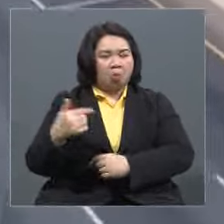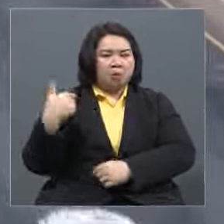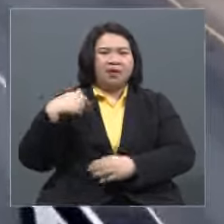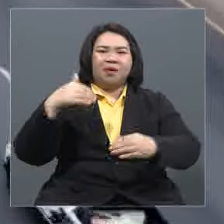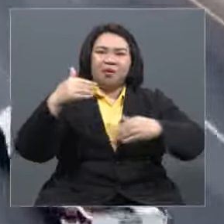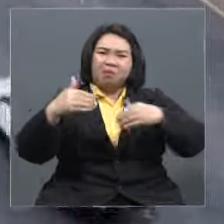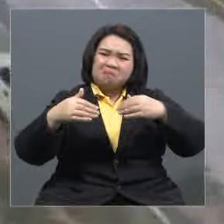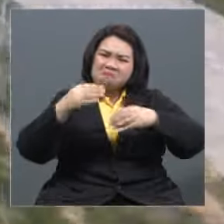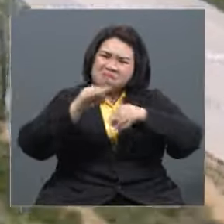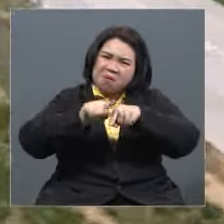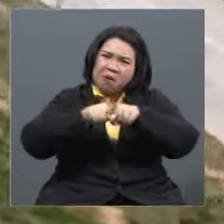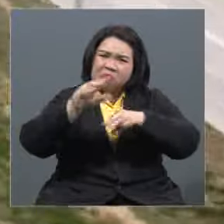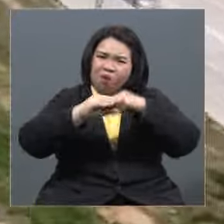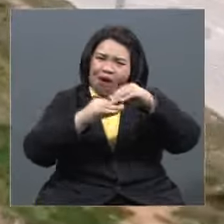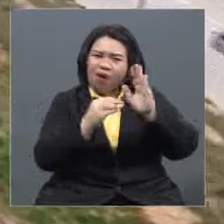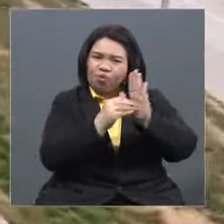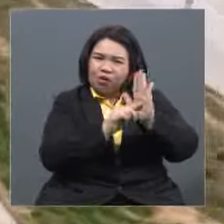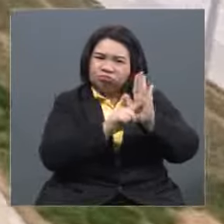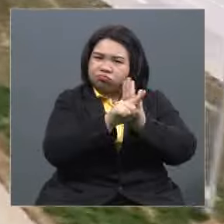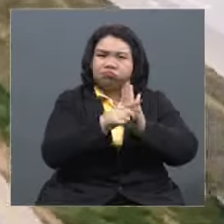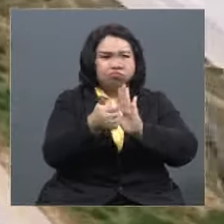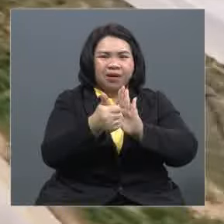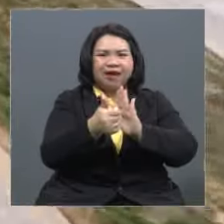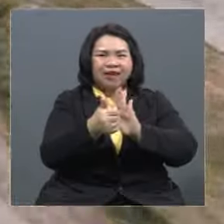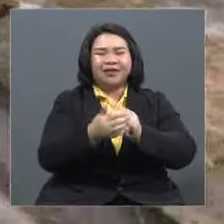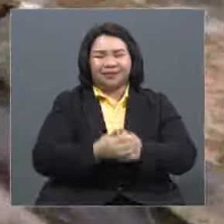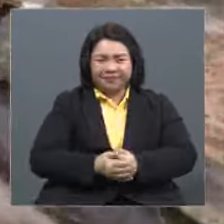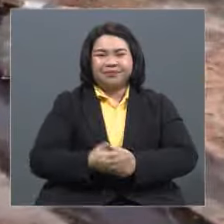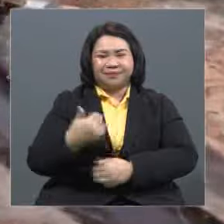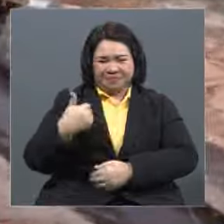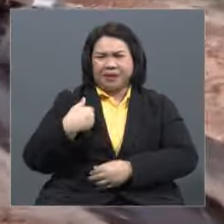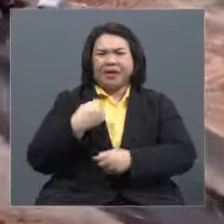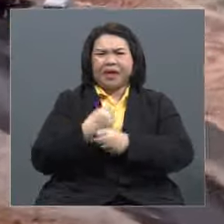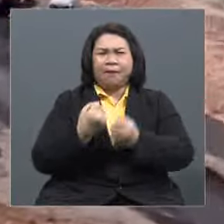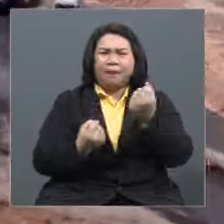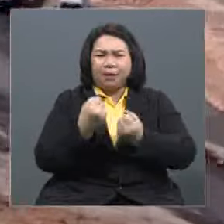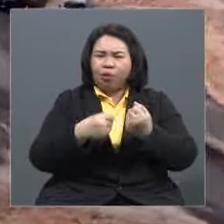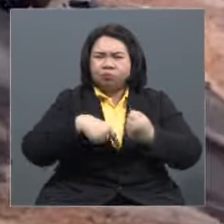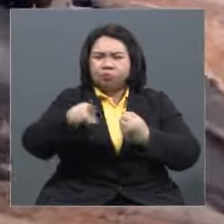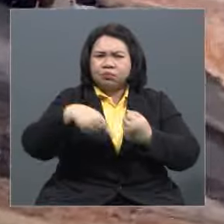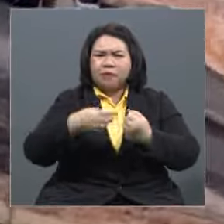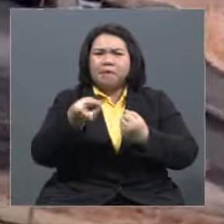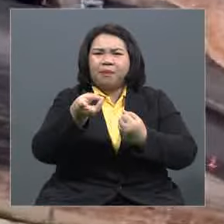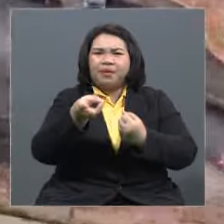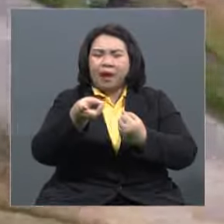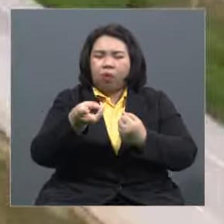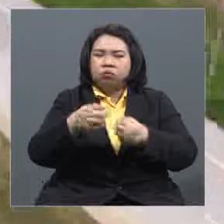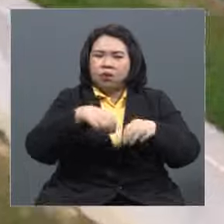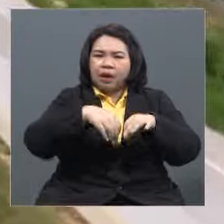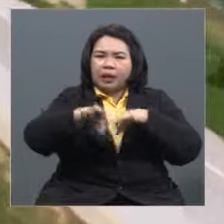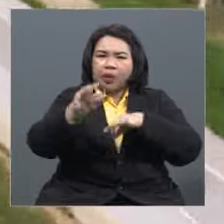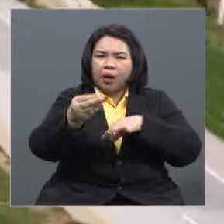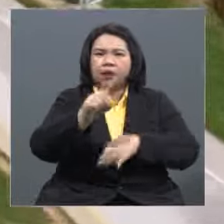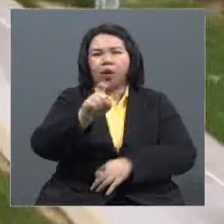ทางเชื่อมโยงกรุงเทพฯกับศูนย์กลางของภาคตะวันออกเฉียงเหนือให้ใกล้ชิดกันมากขึ้นด้วยระยะทาง